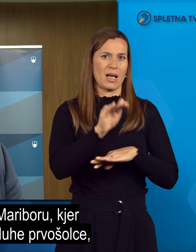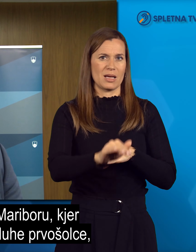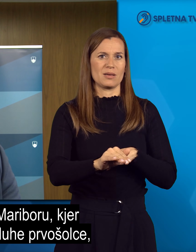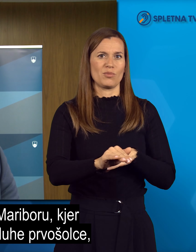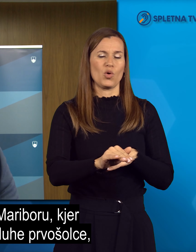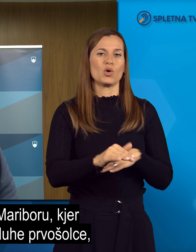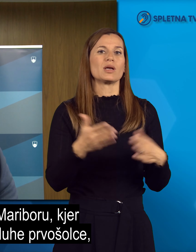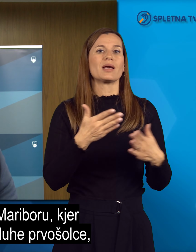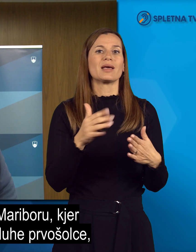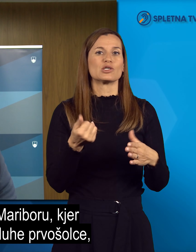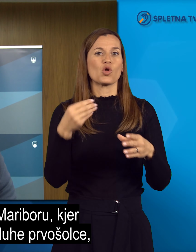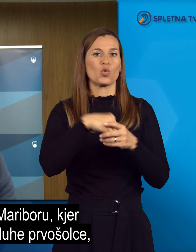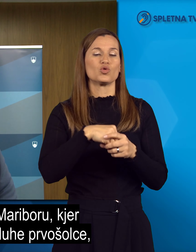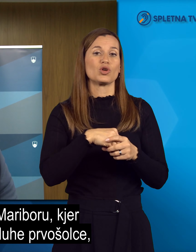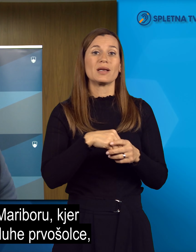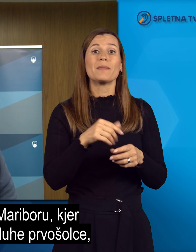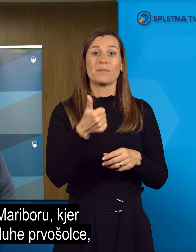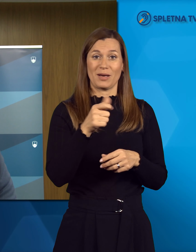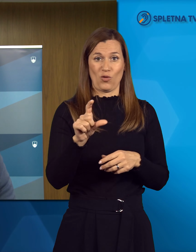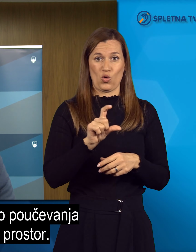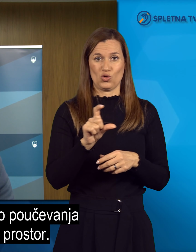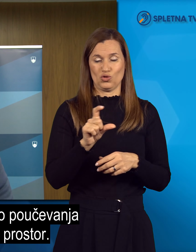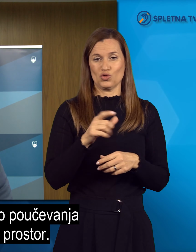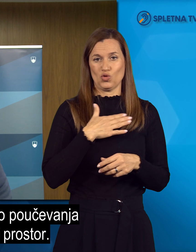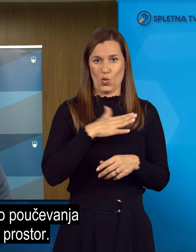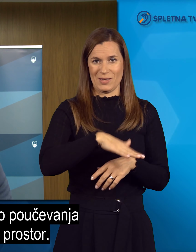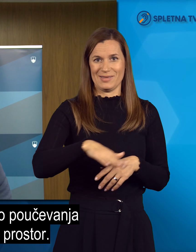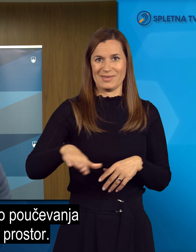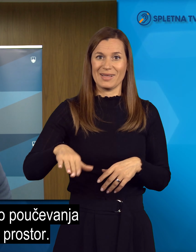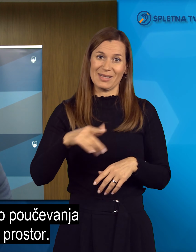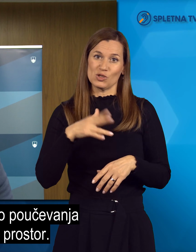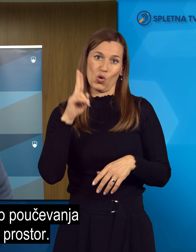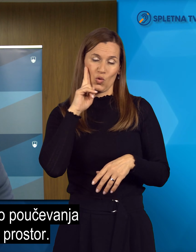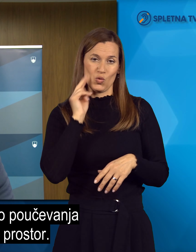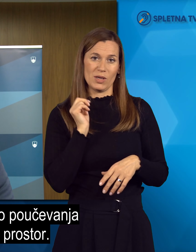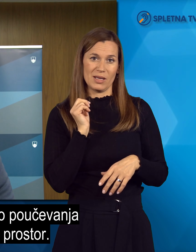kjer imamo vključene prvošolčke, ki so gluhi,